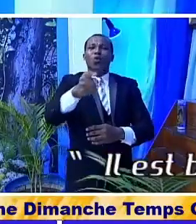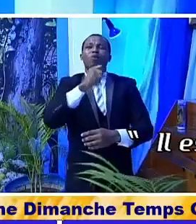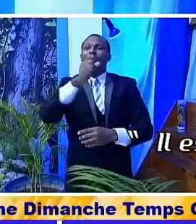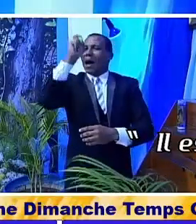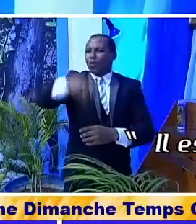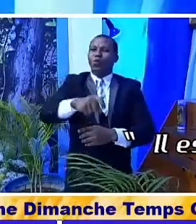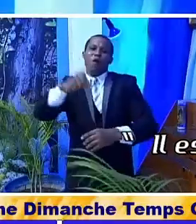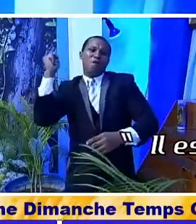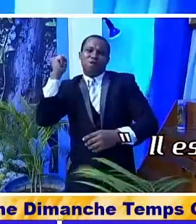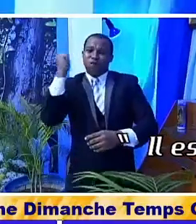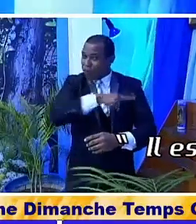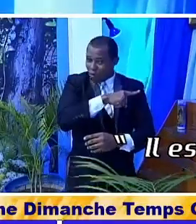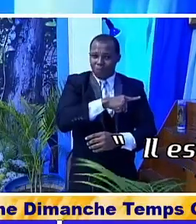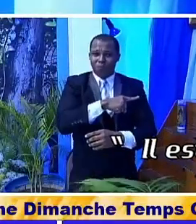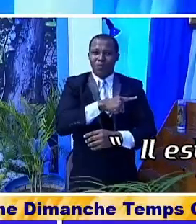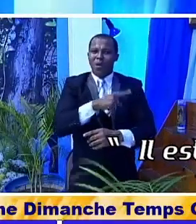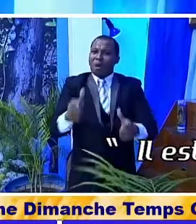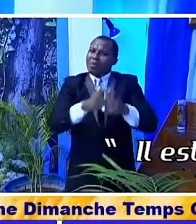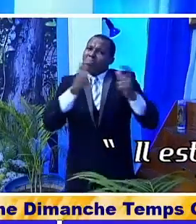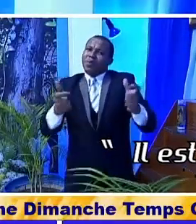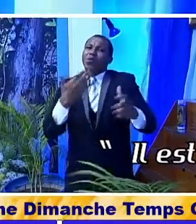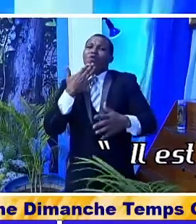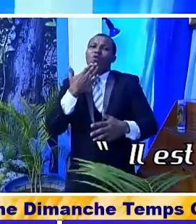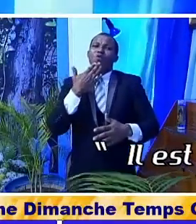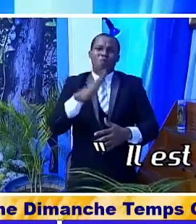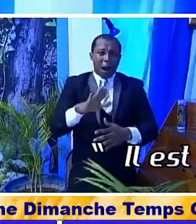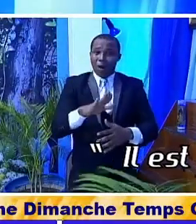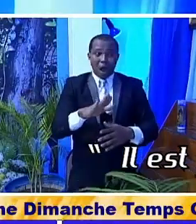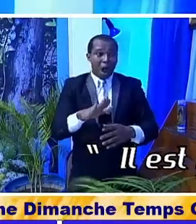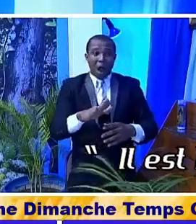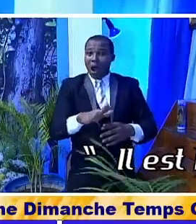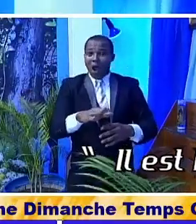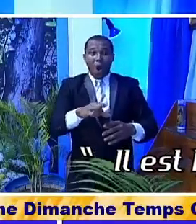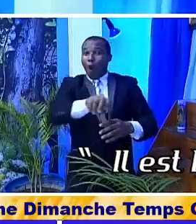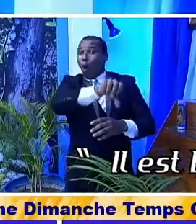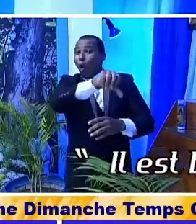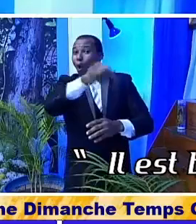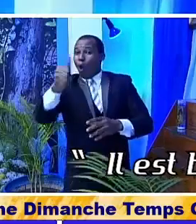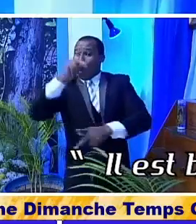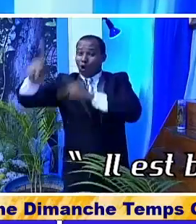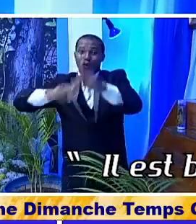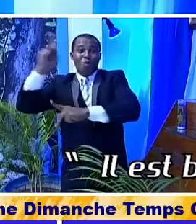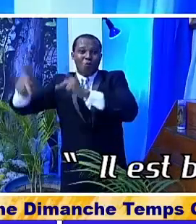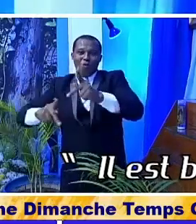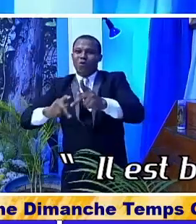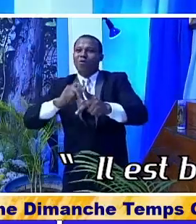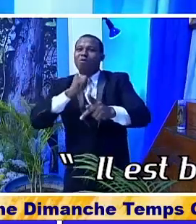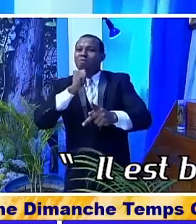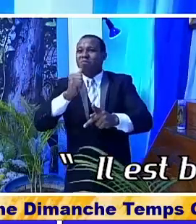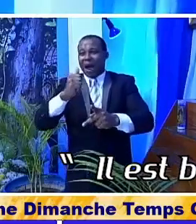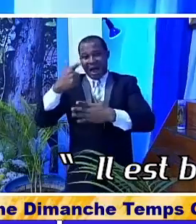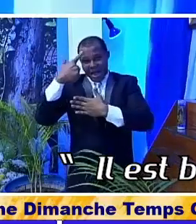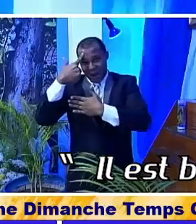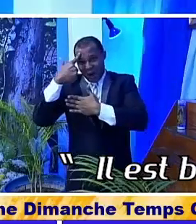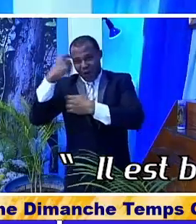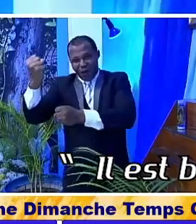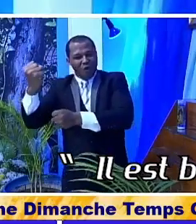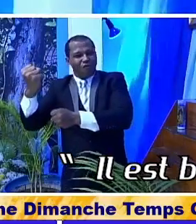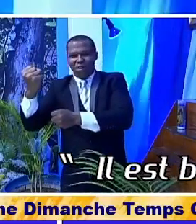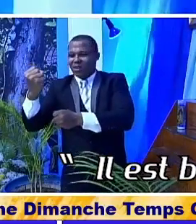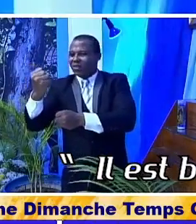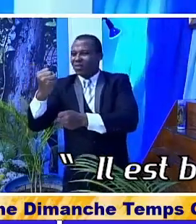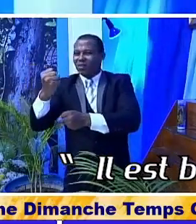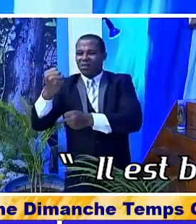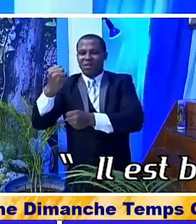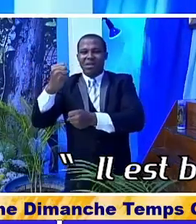Malheur qui arrive dans nos sociétés, c'est le monde pas fort confiance encore. Par exemple, ma fonctionne avec Père Claudie, arrive un moment, me dit bon,